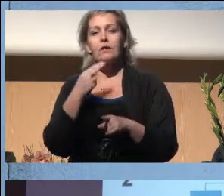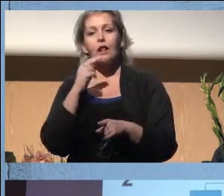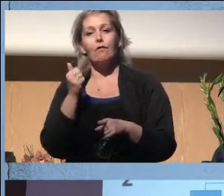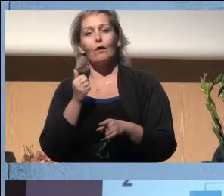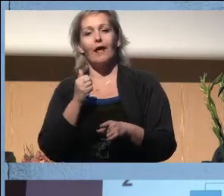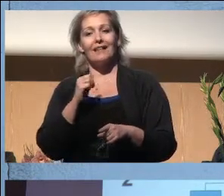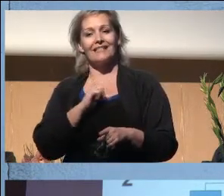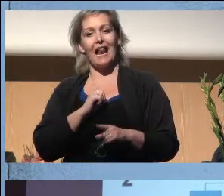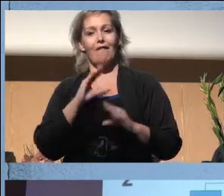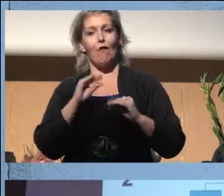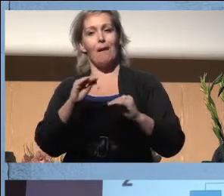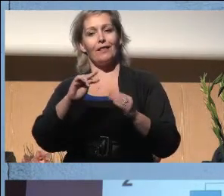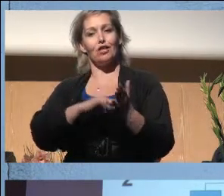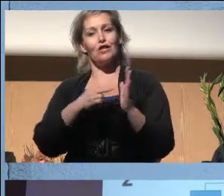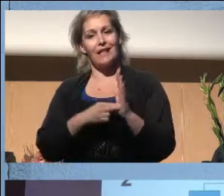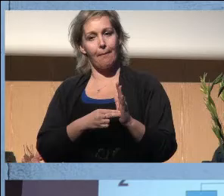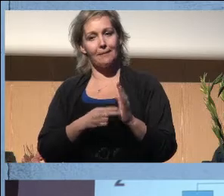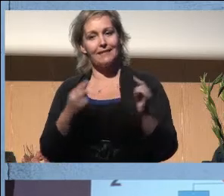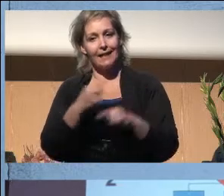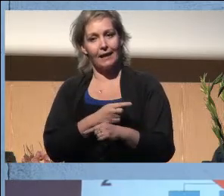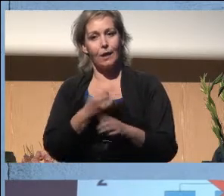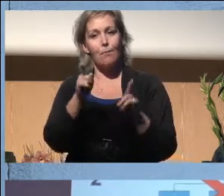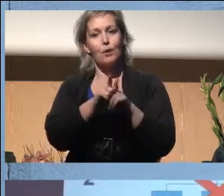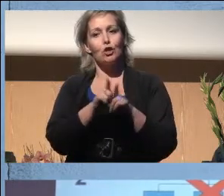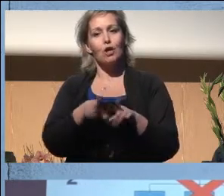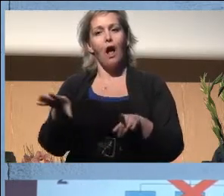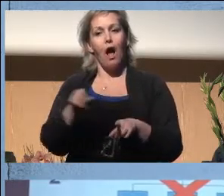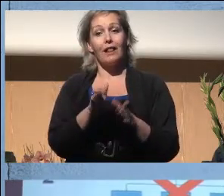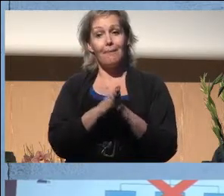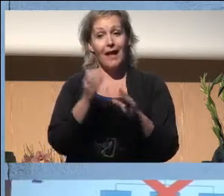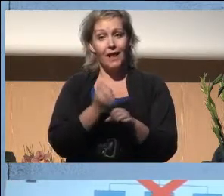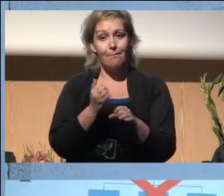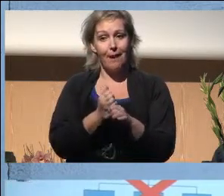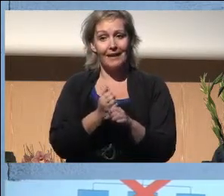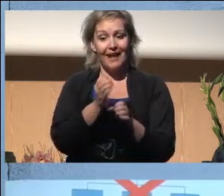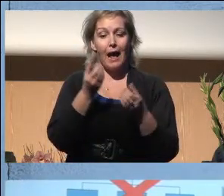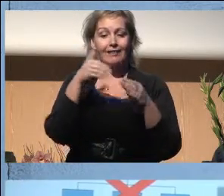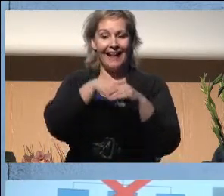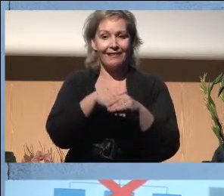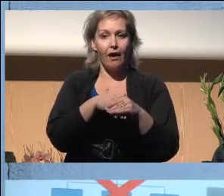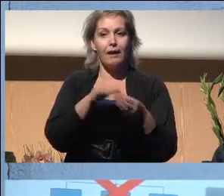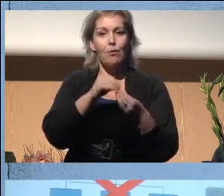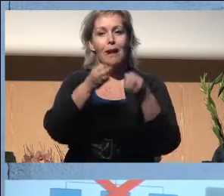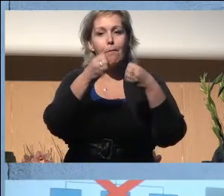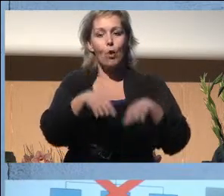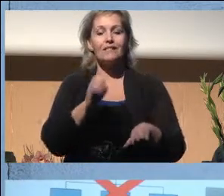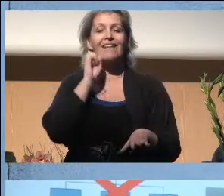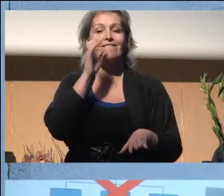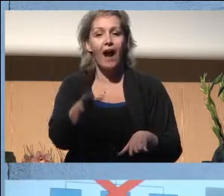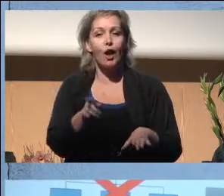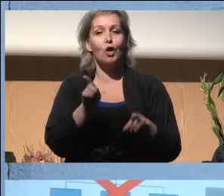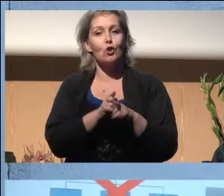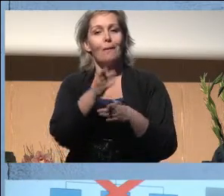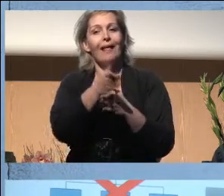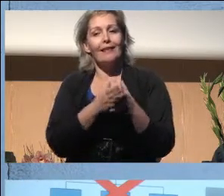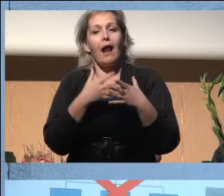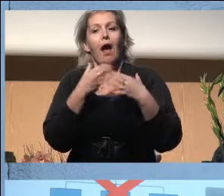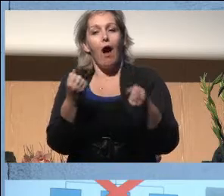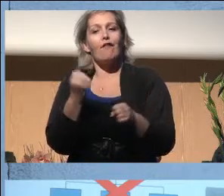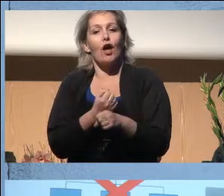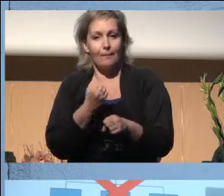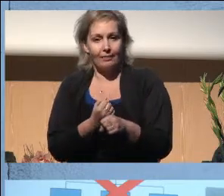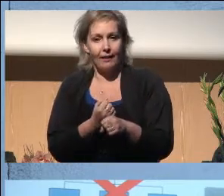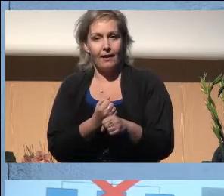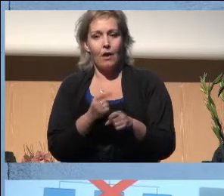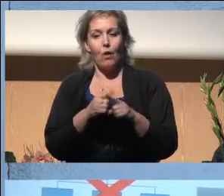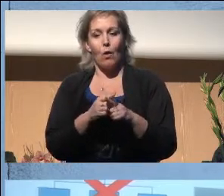för ett självförbättrande system. Det innebär att alla medarbetare deltar i problemlösning varje dag som en del av